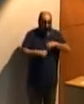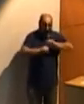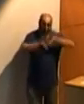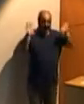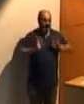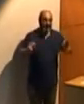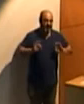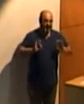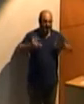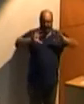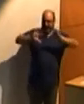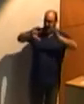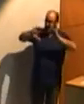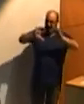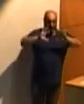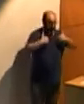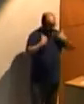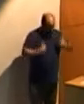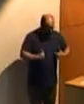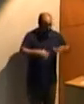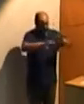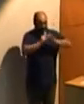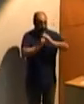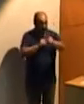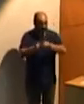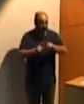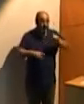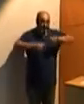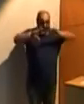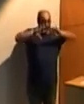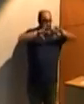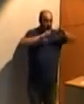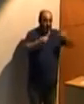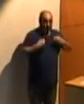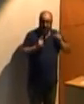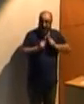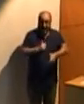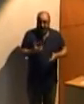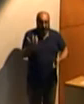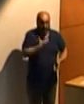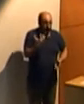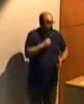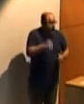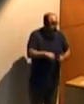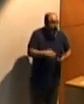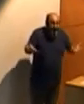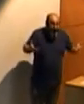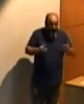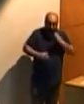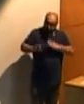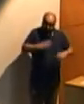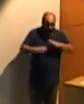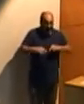ni avec lui ni avec les autres ça peut avoir des conséquences parfois dramatiques mais sur le plan biologique